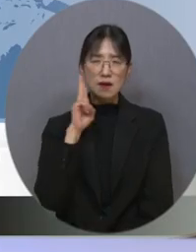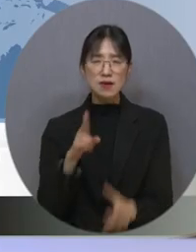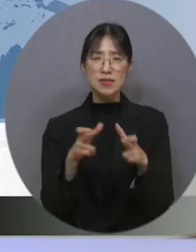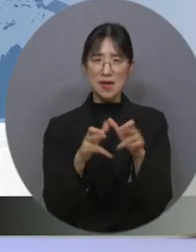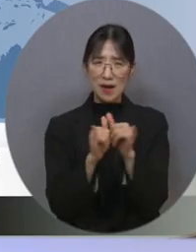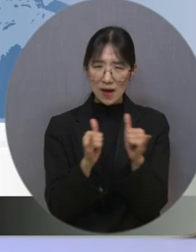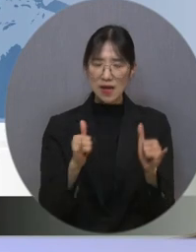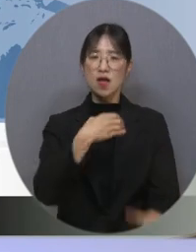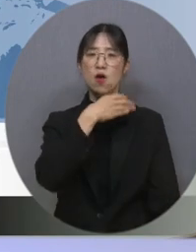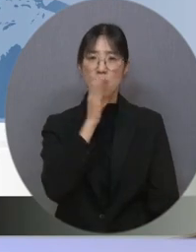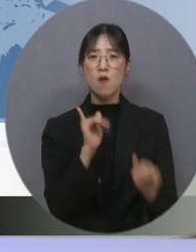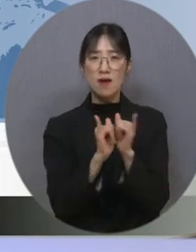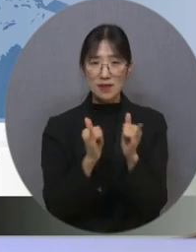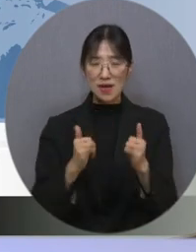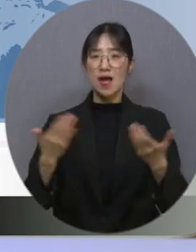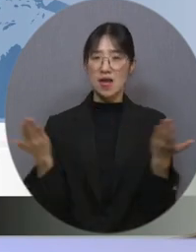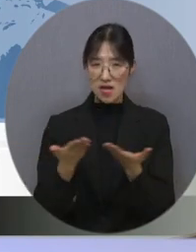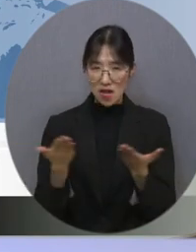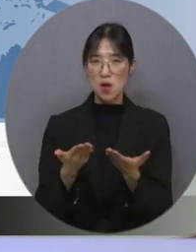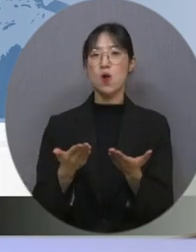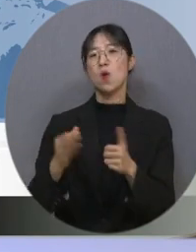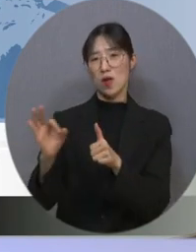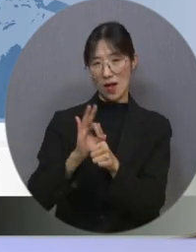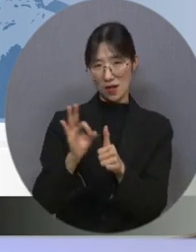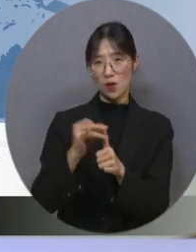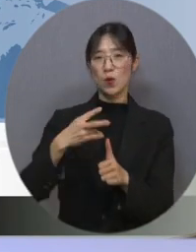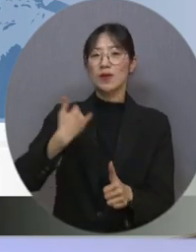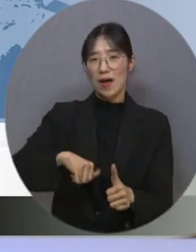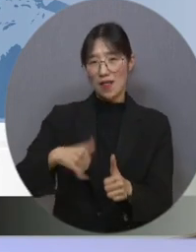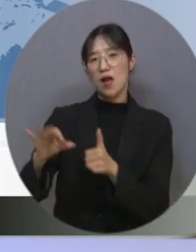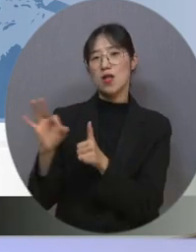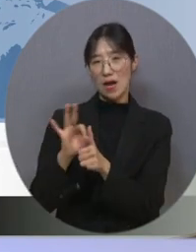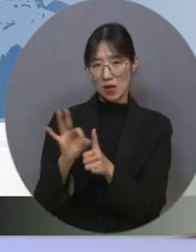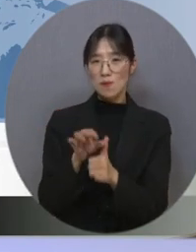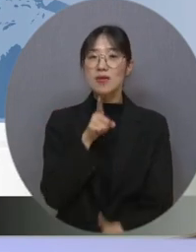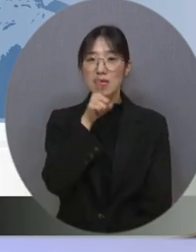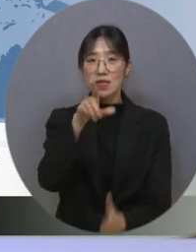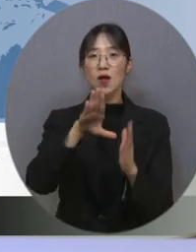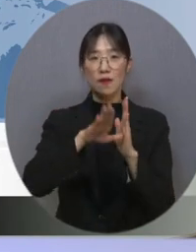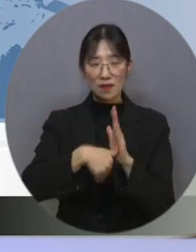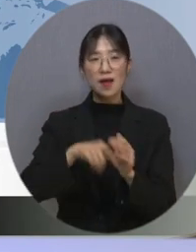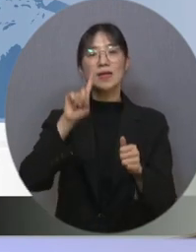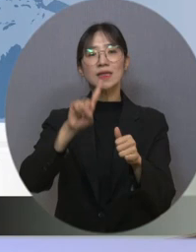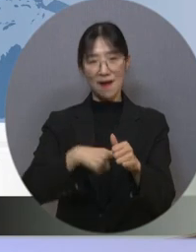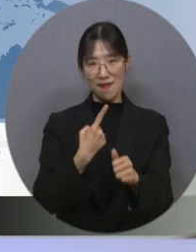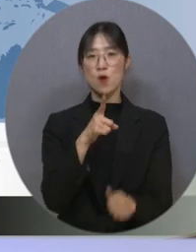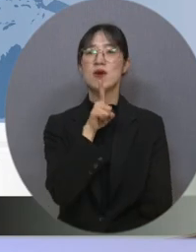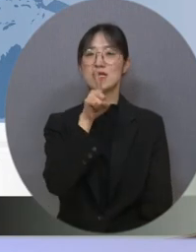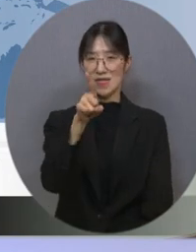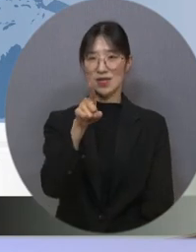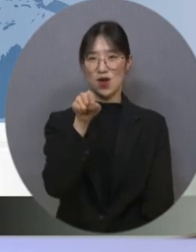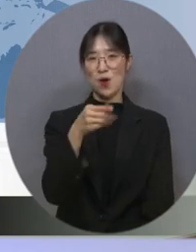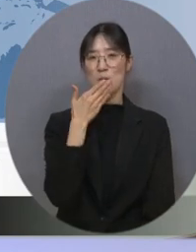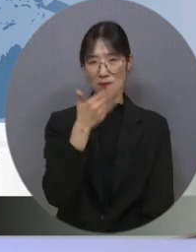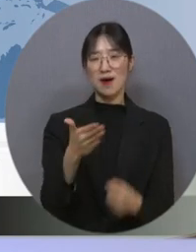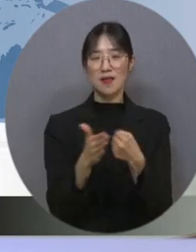중증장애인과 고령자가 근로장려금과 자녀장려금을 신청할 때 자동신청제가 도입돼